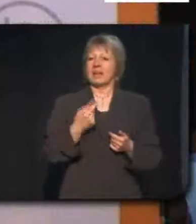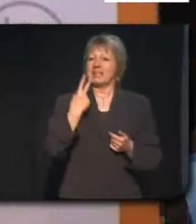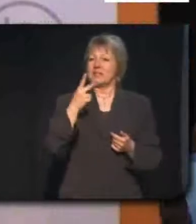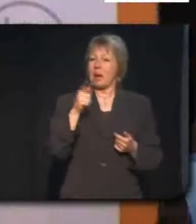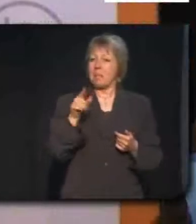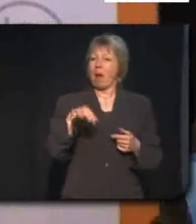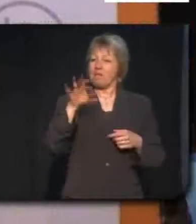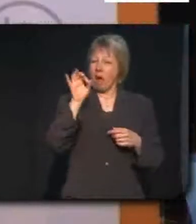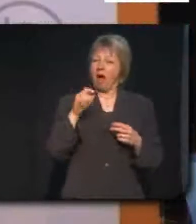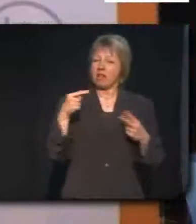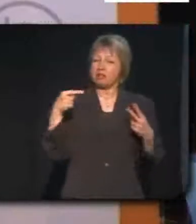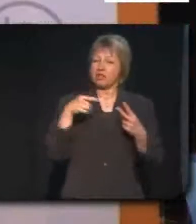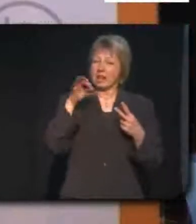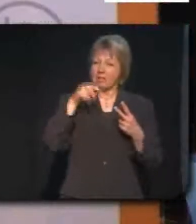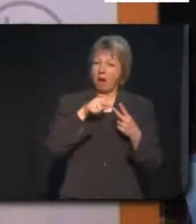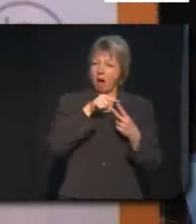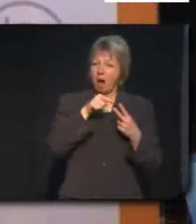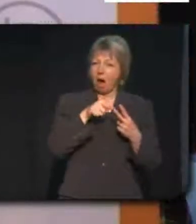dem